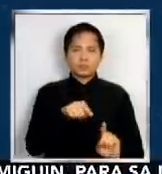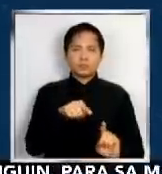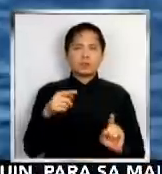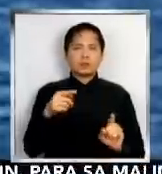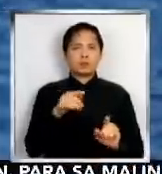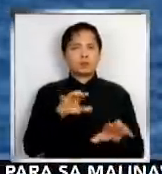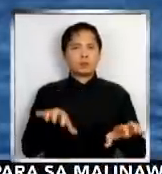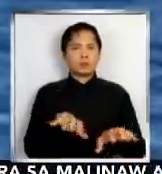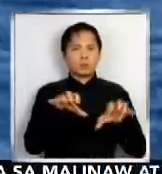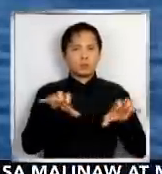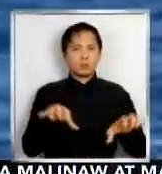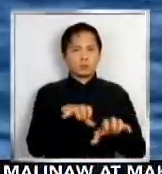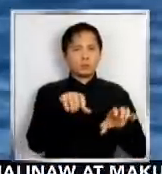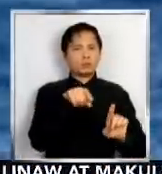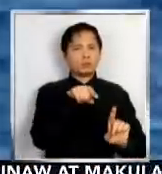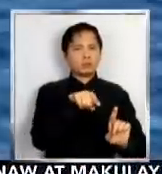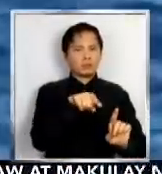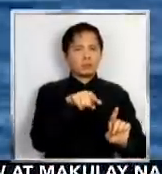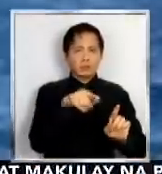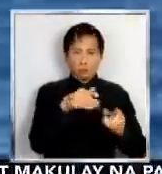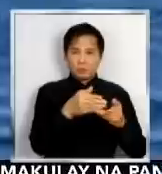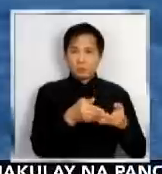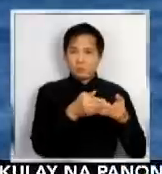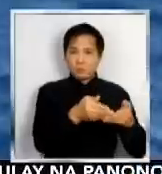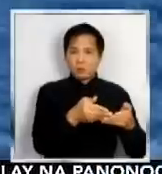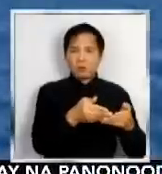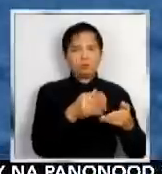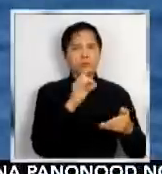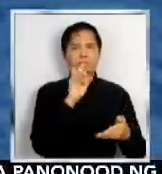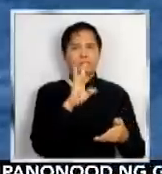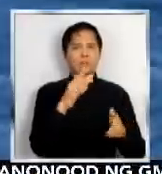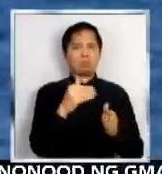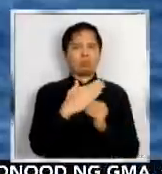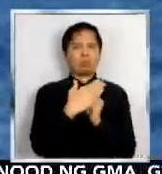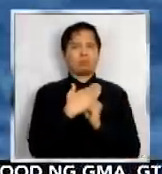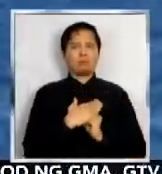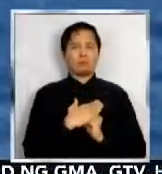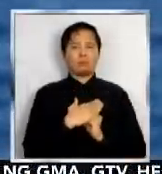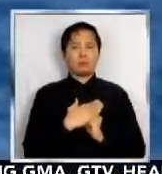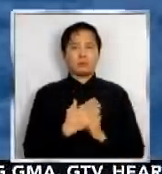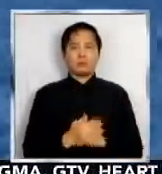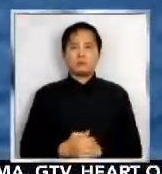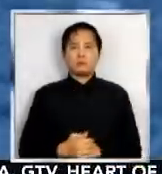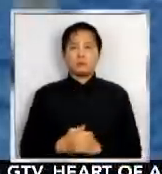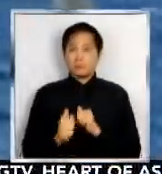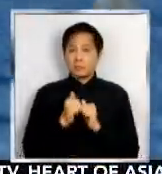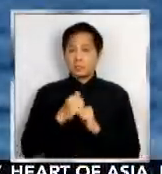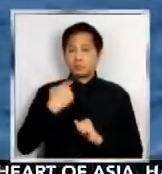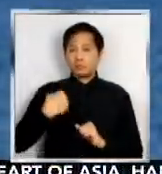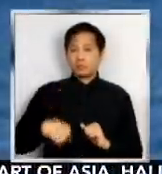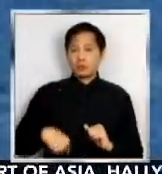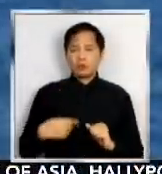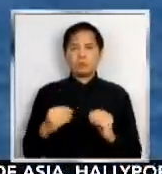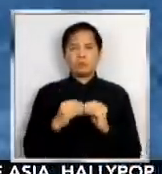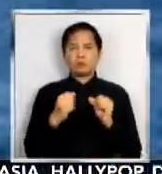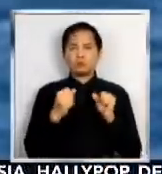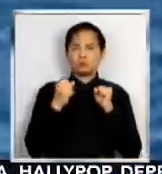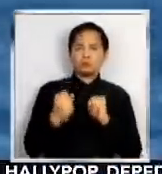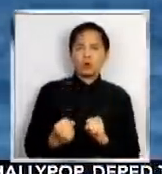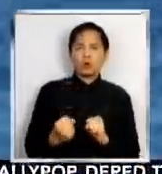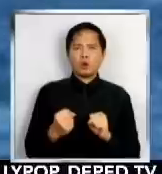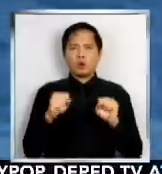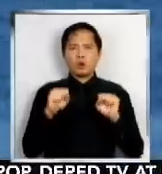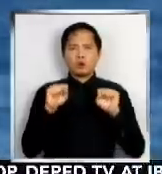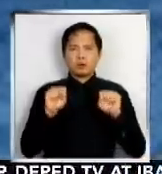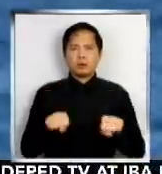Reef. In a way, that has really emboldened China to take actions that can be provocative, knowing